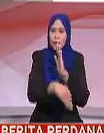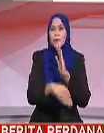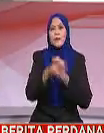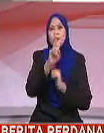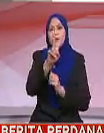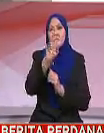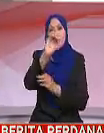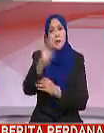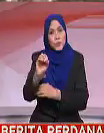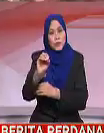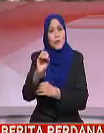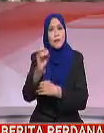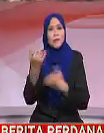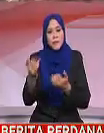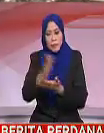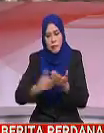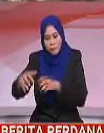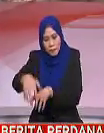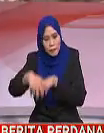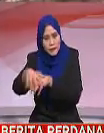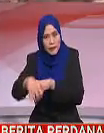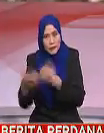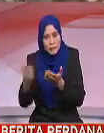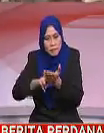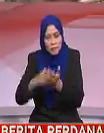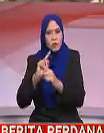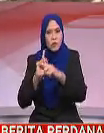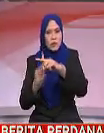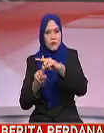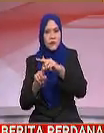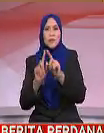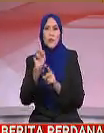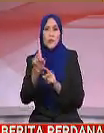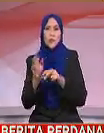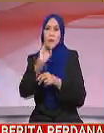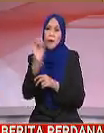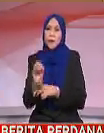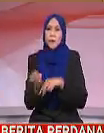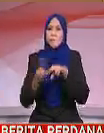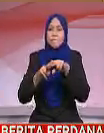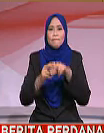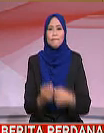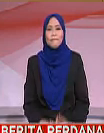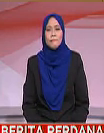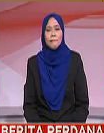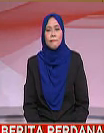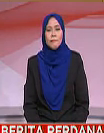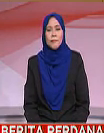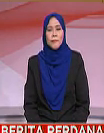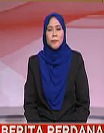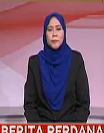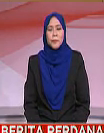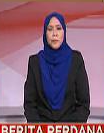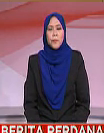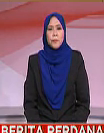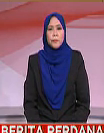20%. Sebaliknya, sektor pertanian mencatatkan pertumbuhan positif sebanyak 1%. On the demand side,